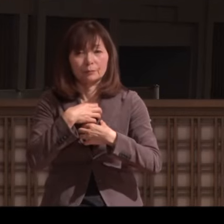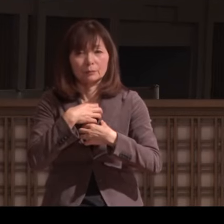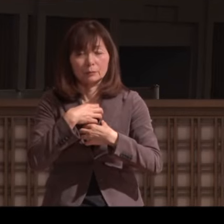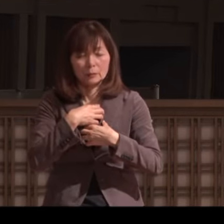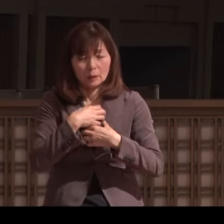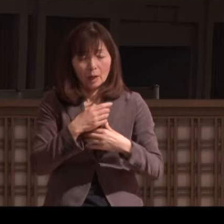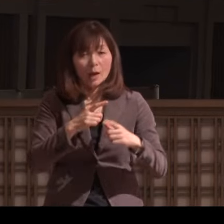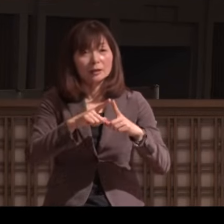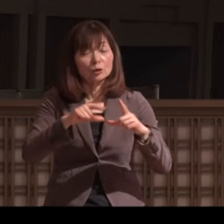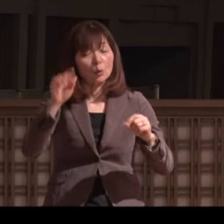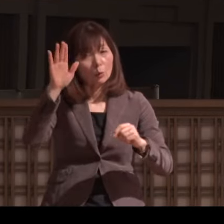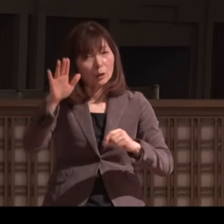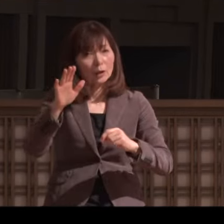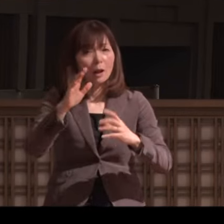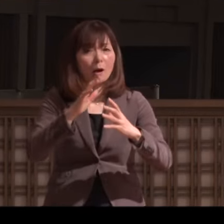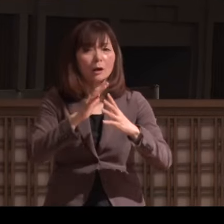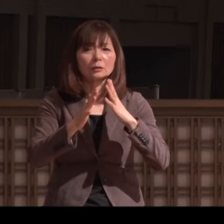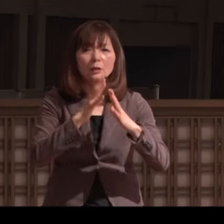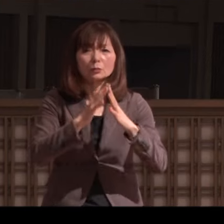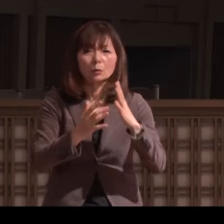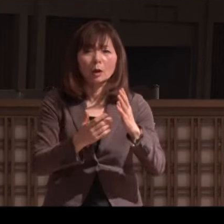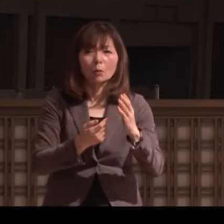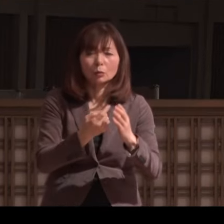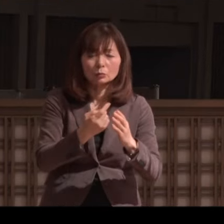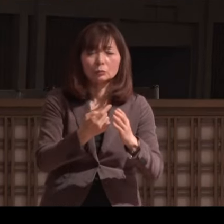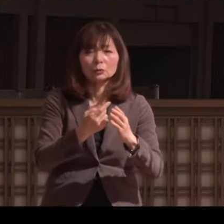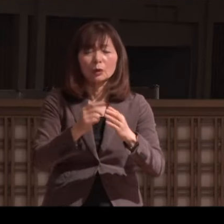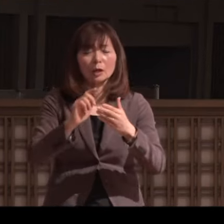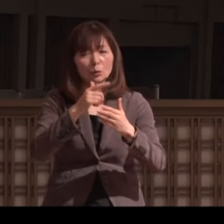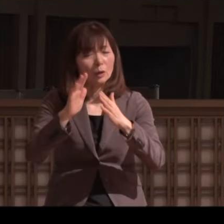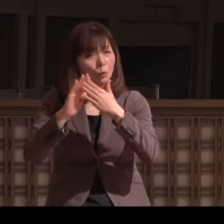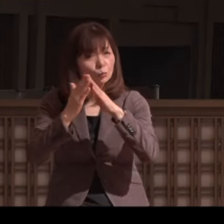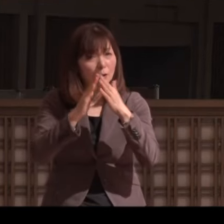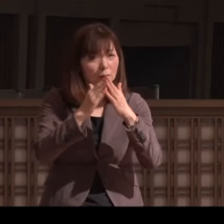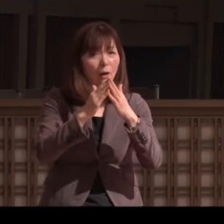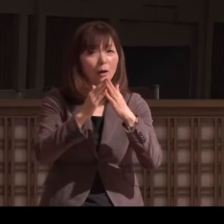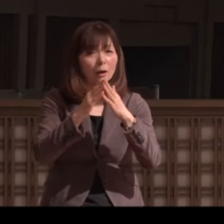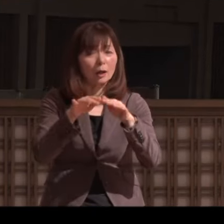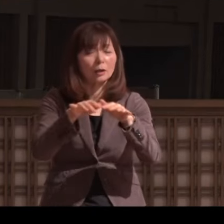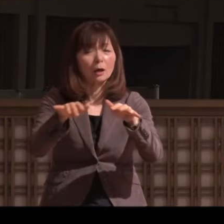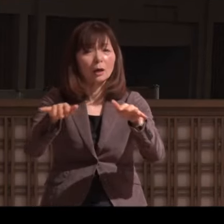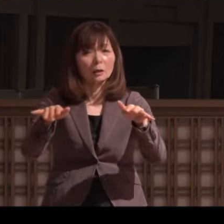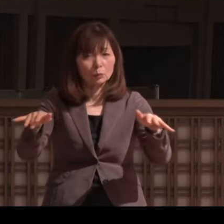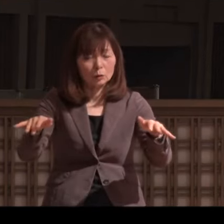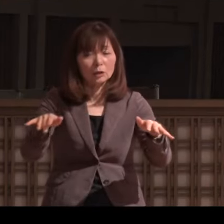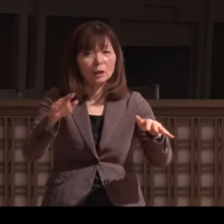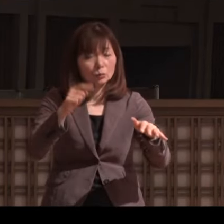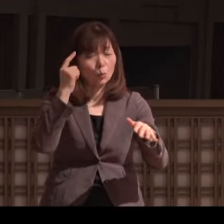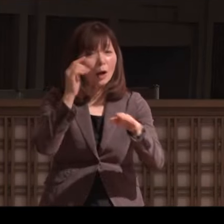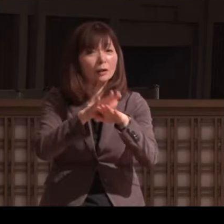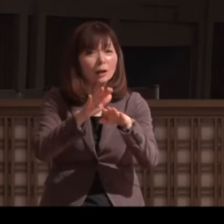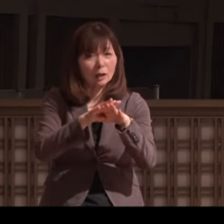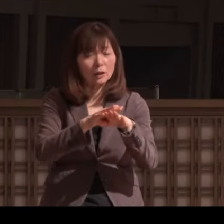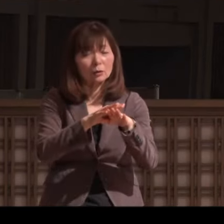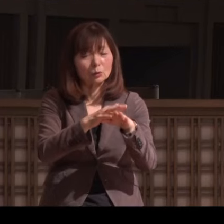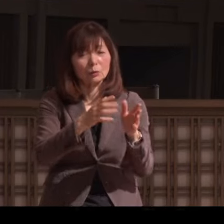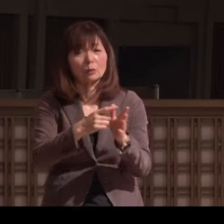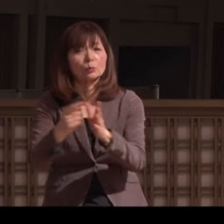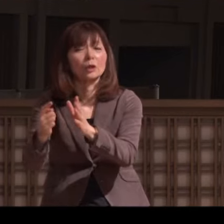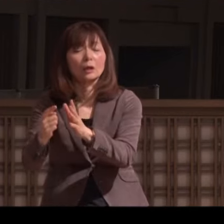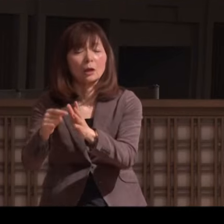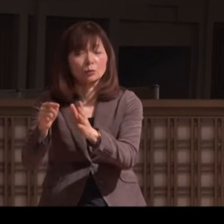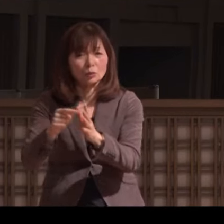なるとかなんかなっちゃってもあるいはいろんな噂が立ってもなんか頭賢い人すっとそっち持ってかれちゃうんですよじゃどういう人が持っ